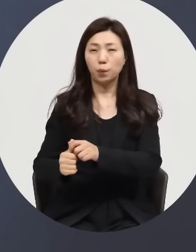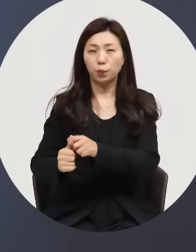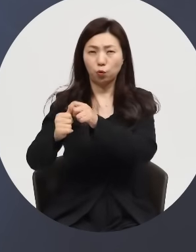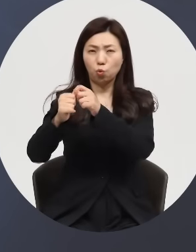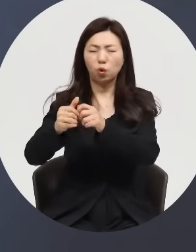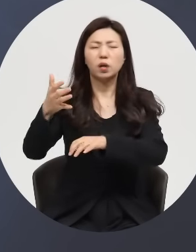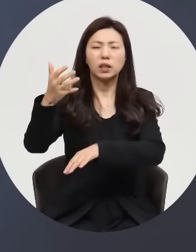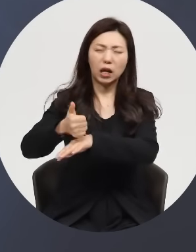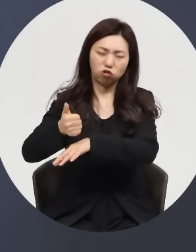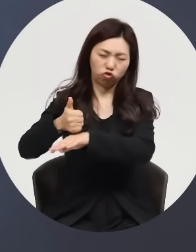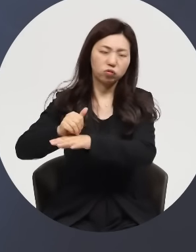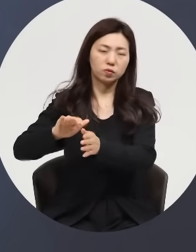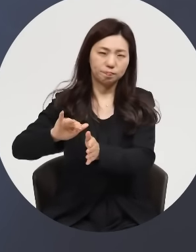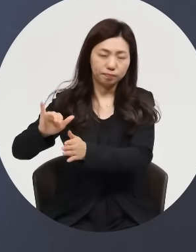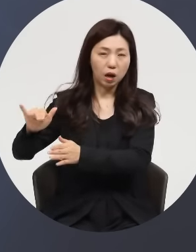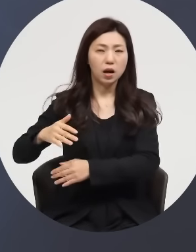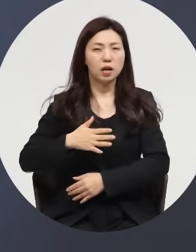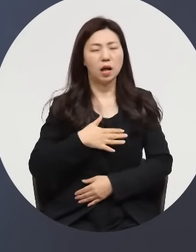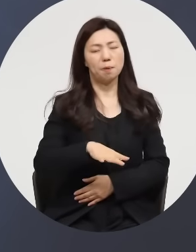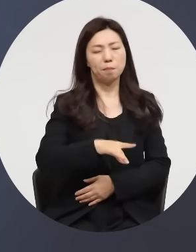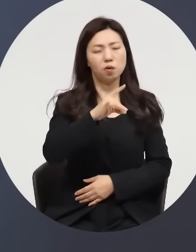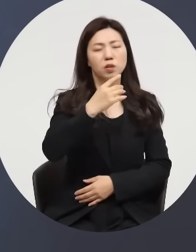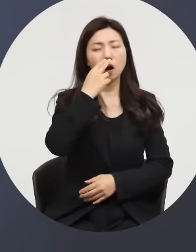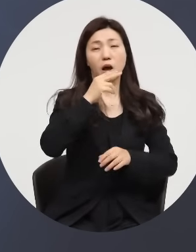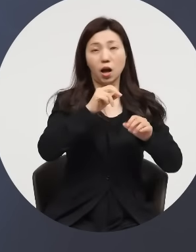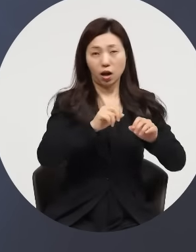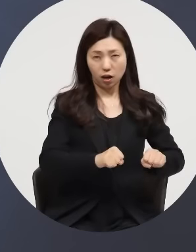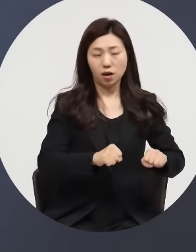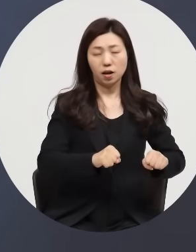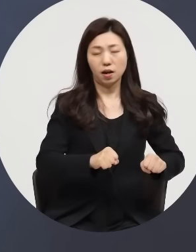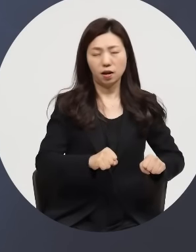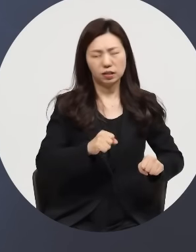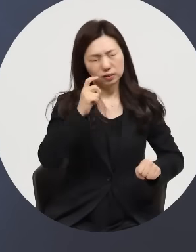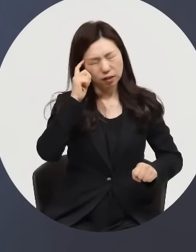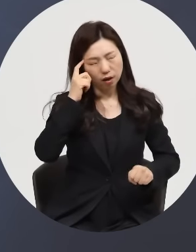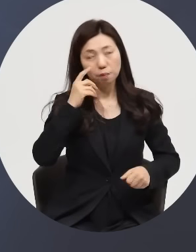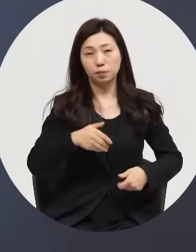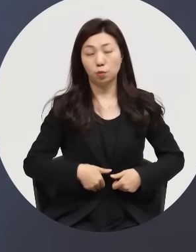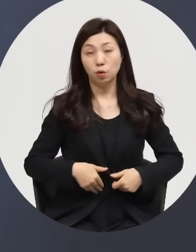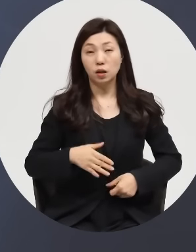건 나중 일이고 우선 나부터 살아야 되겠다. 내가 살아나면